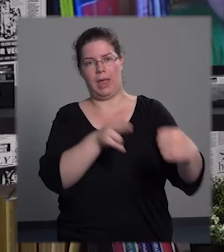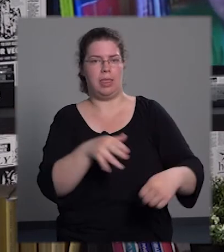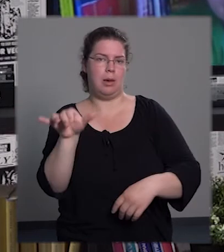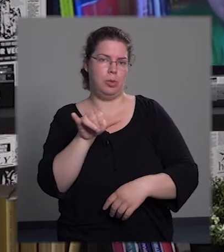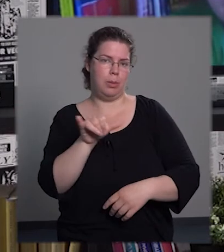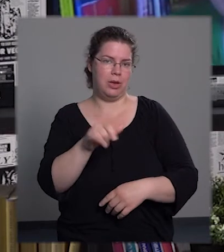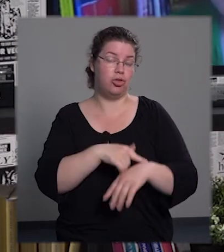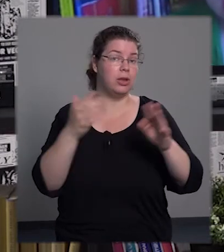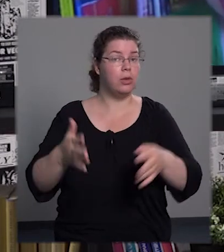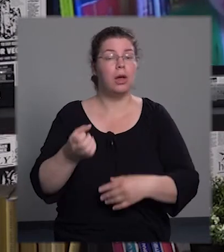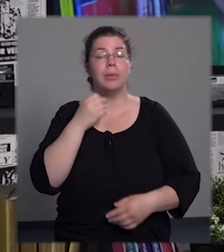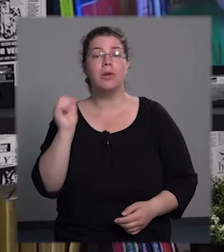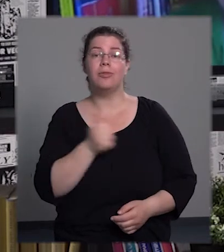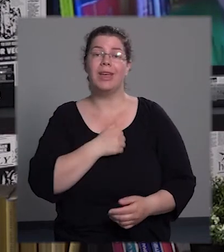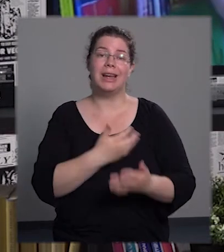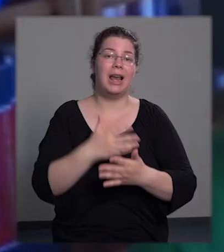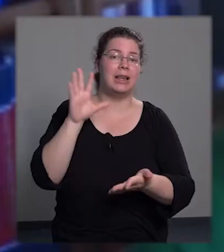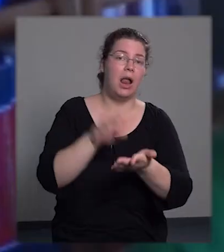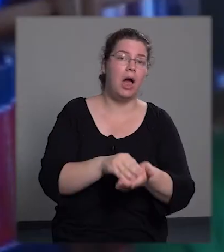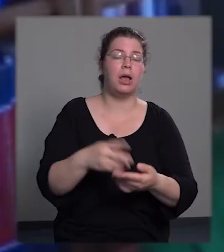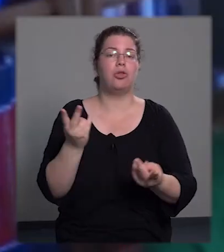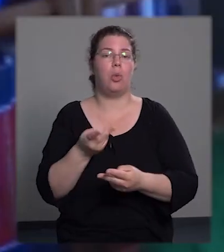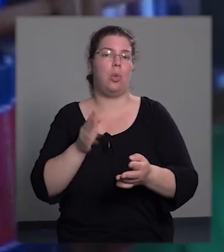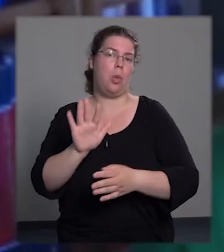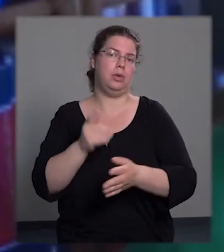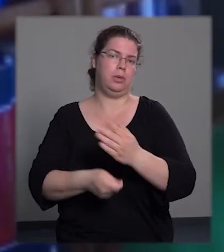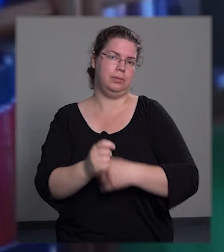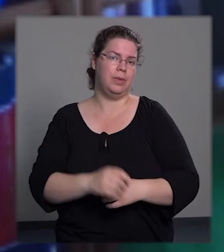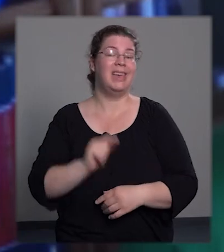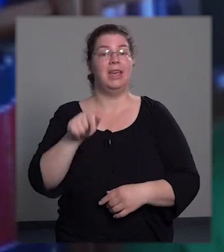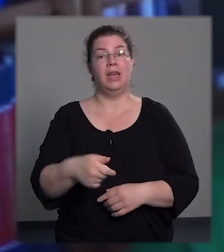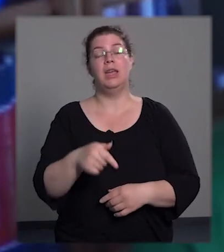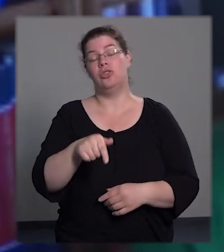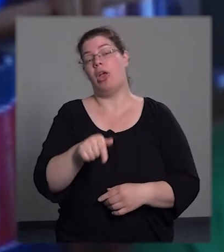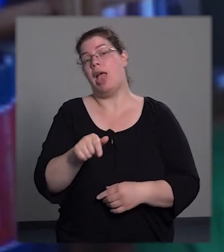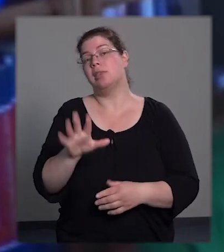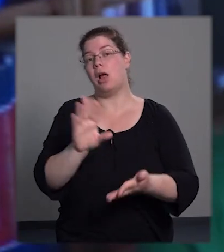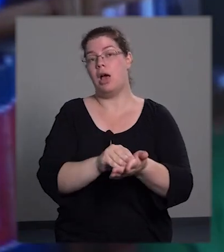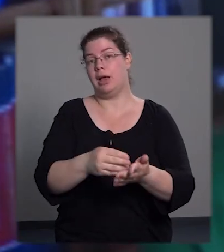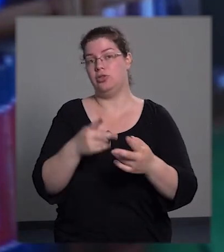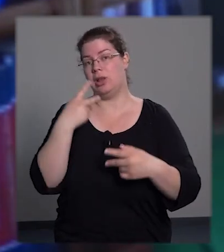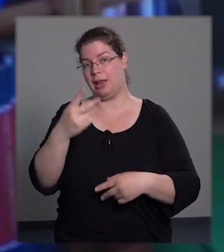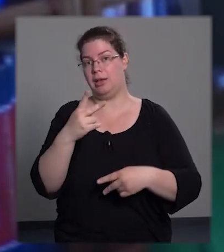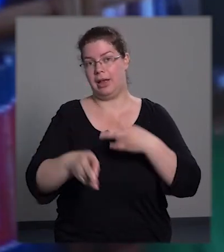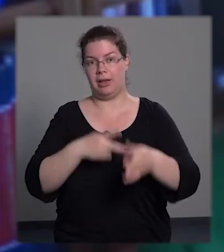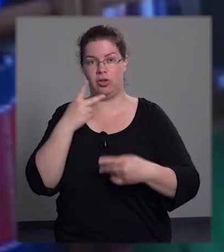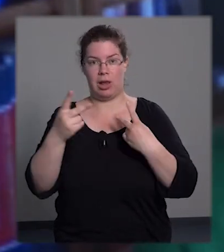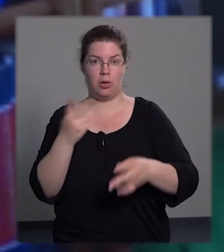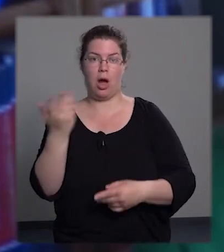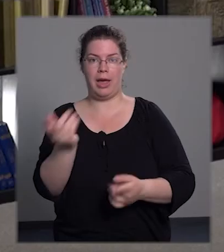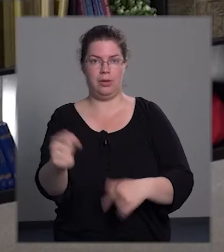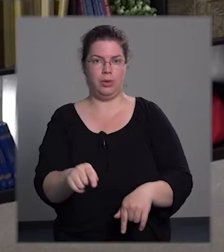ahol végre lett egy lakás, ahol otthonra lehet. Mm. És ezt a lakást láthatják most a kedves látogatók, hogyha eljönnek